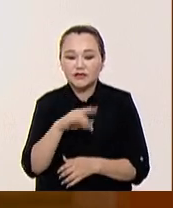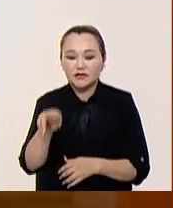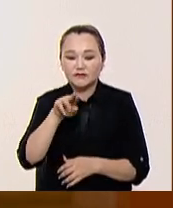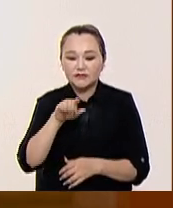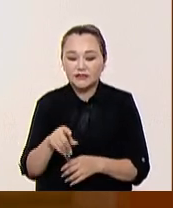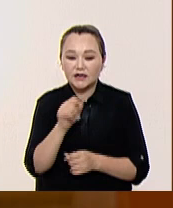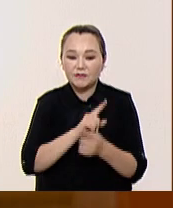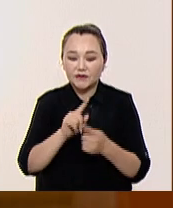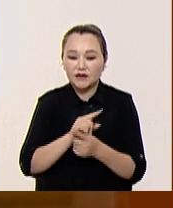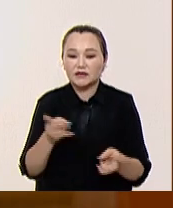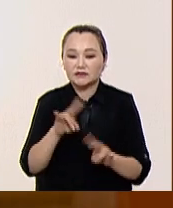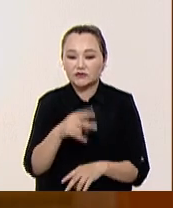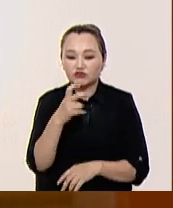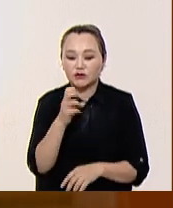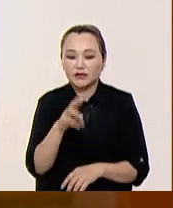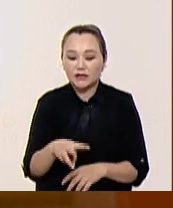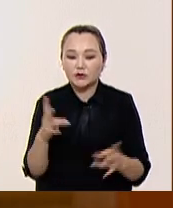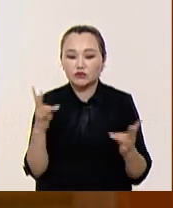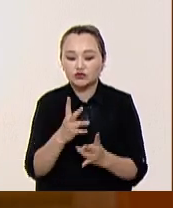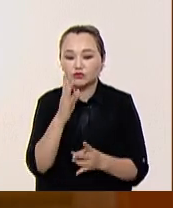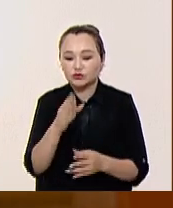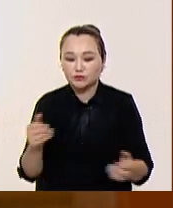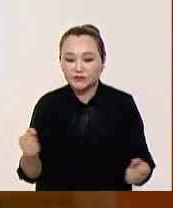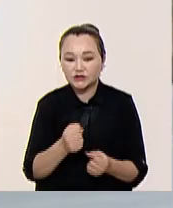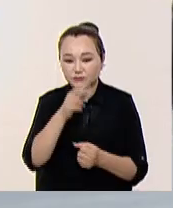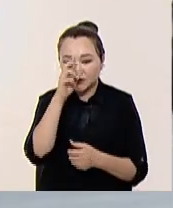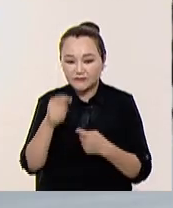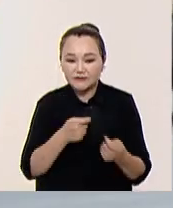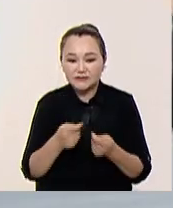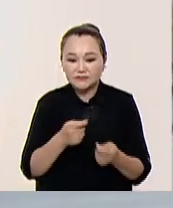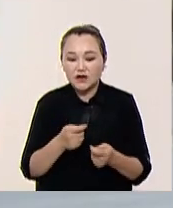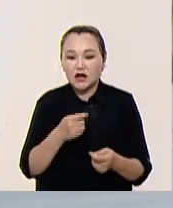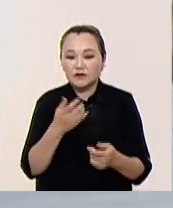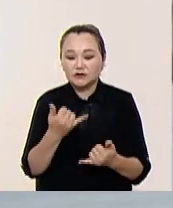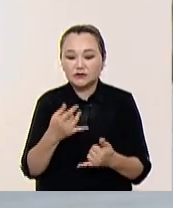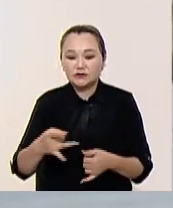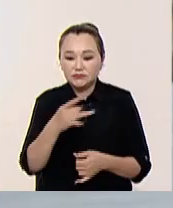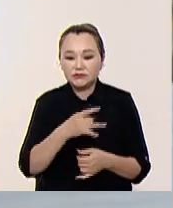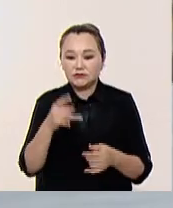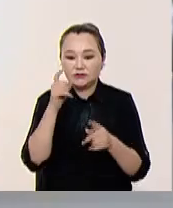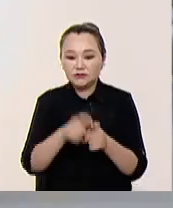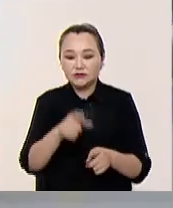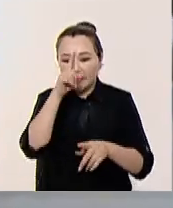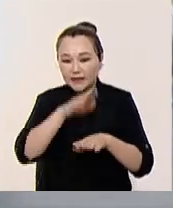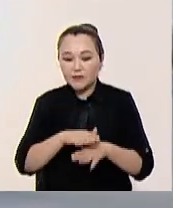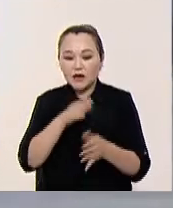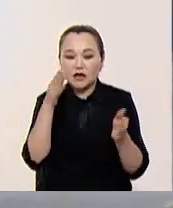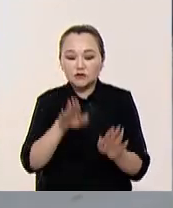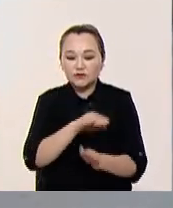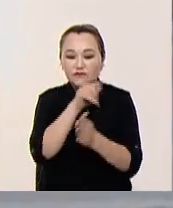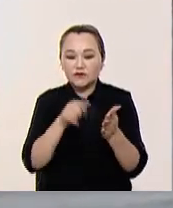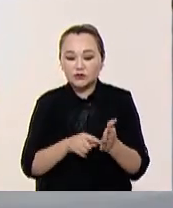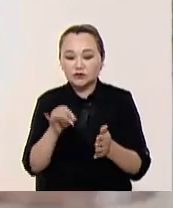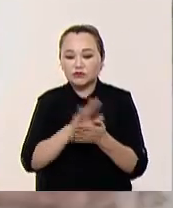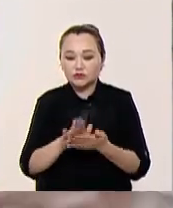На обновление оставшихся 200 километров понадобится поддержка правительства. Актуальным в регионе, по словам Акима, остается и вопрос очистки